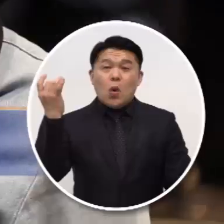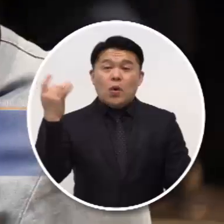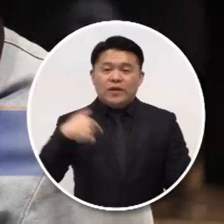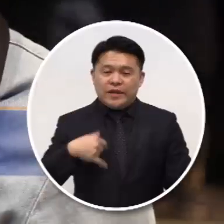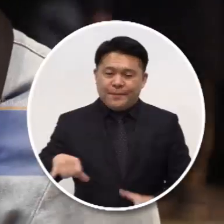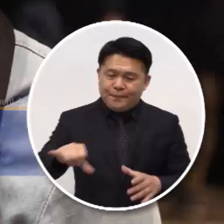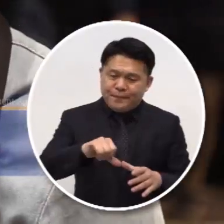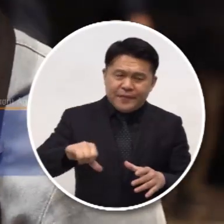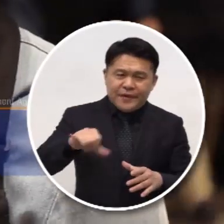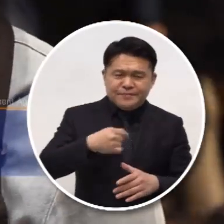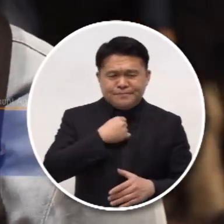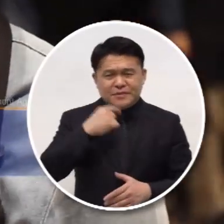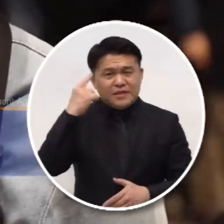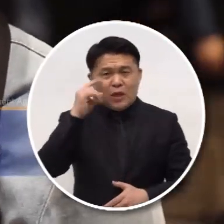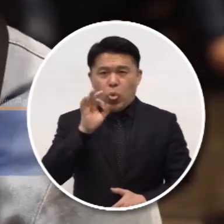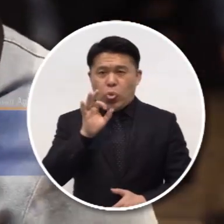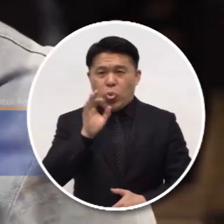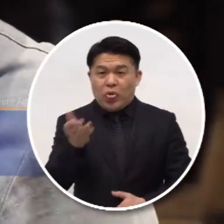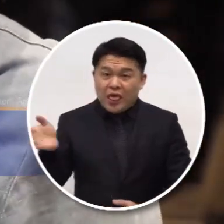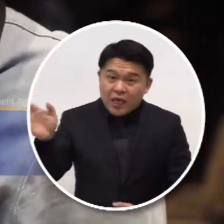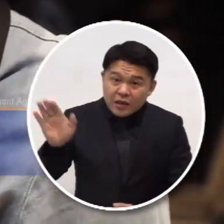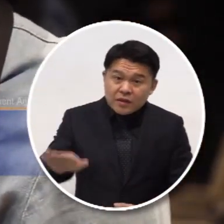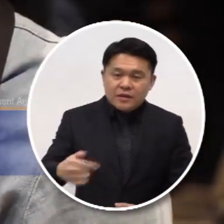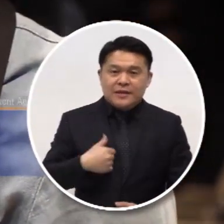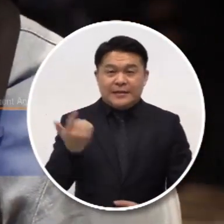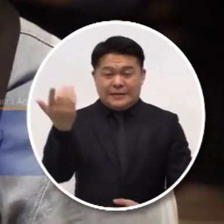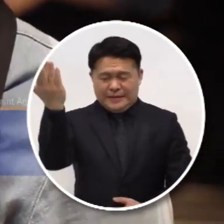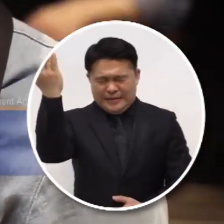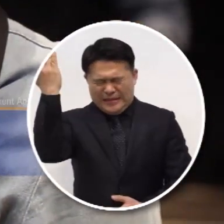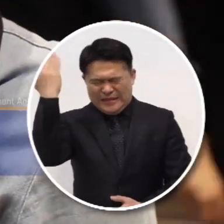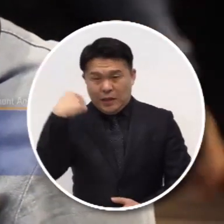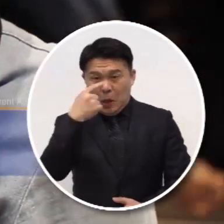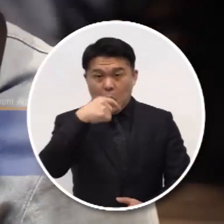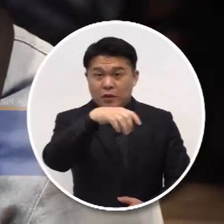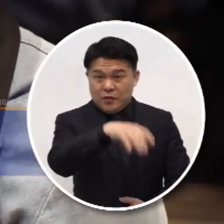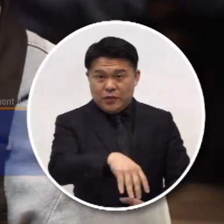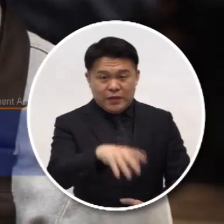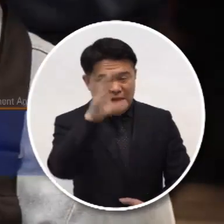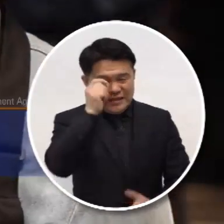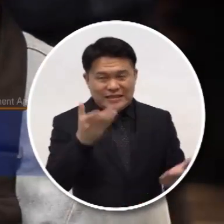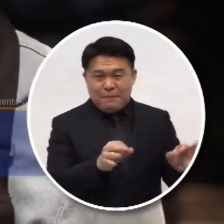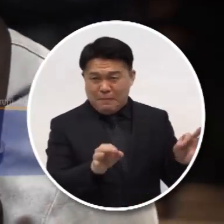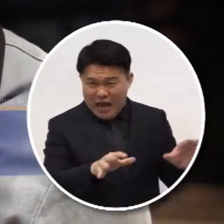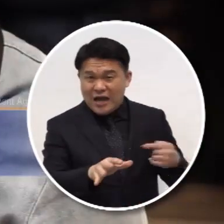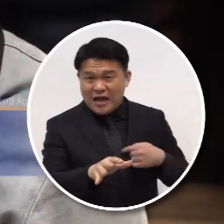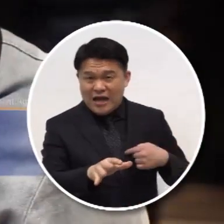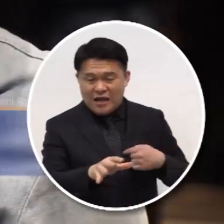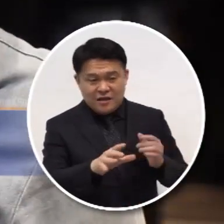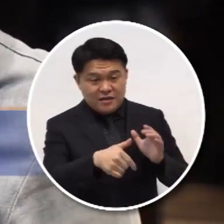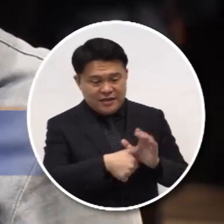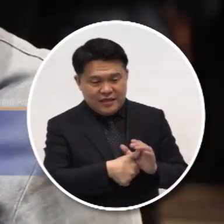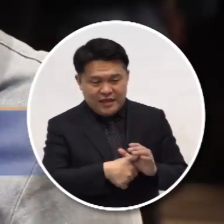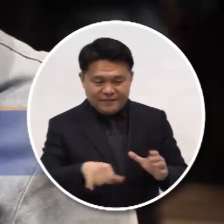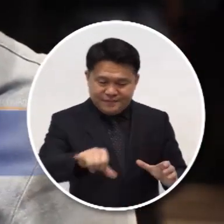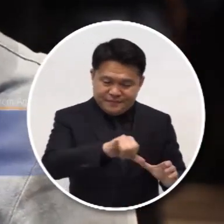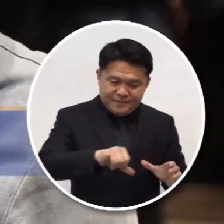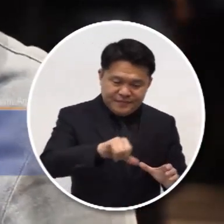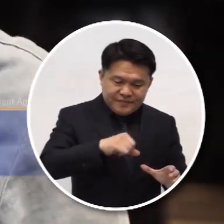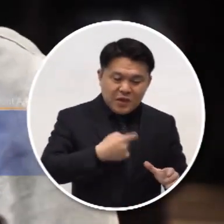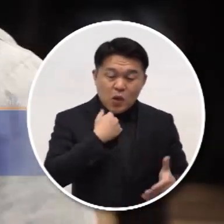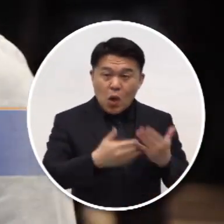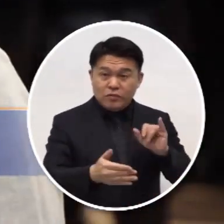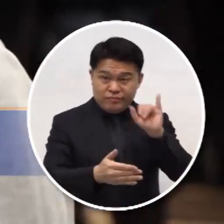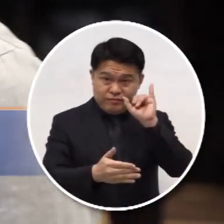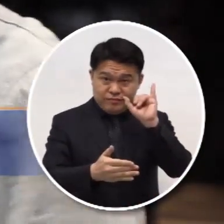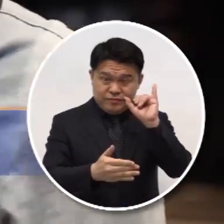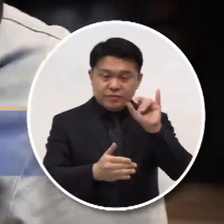원래는 바리스타가 꿈은 아니었는데 제가 예전에 카페에서 알바한 적이 있거든요. 근데 그때 바리스타 일을